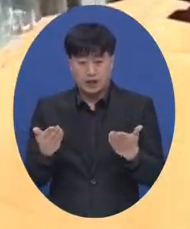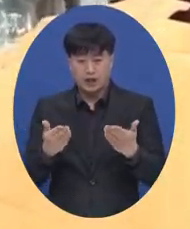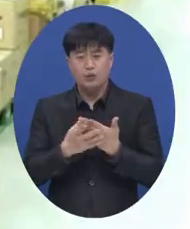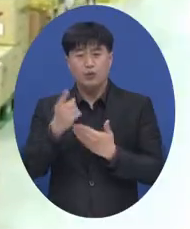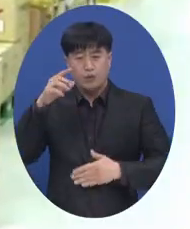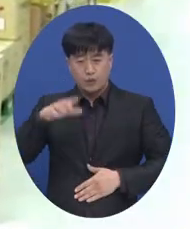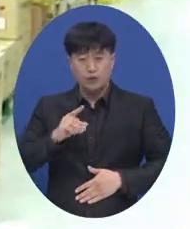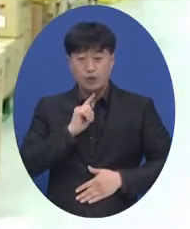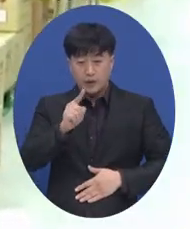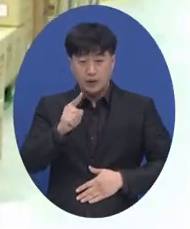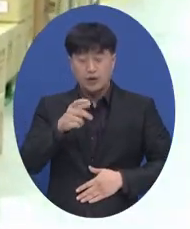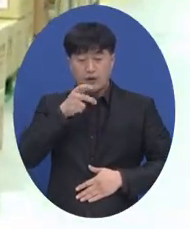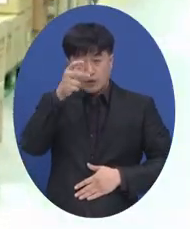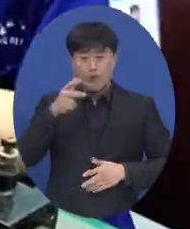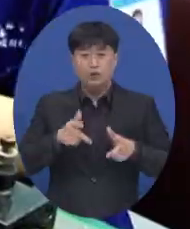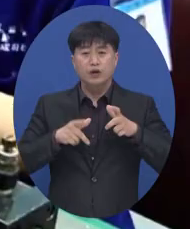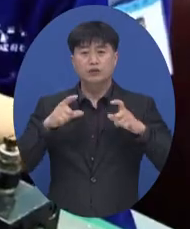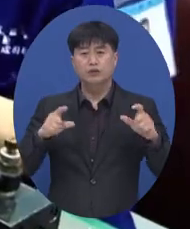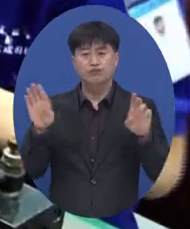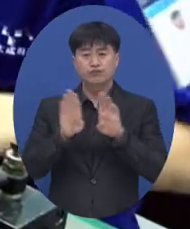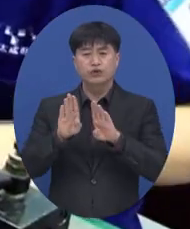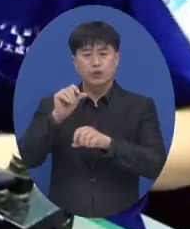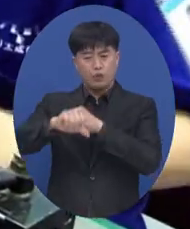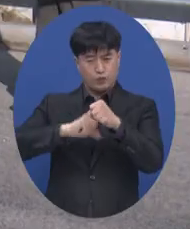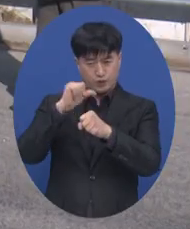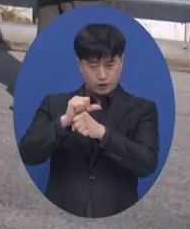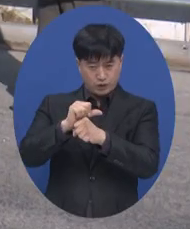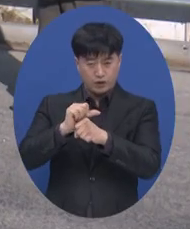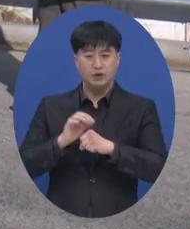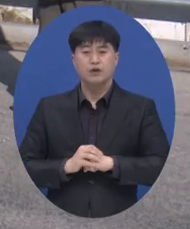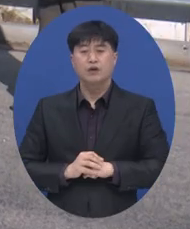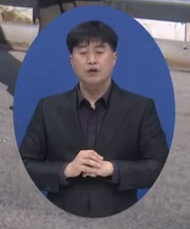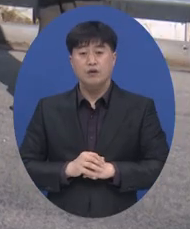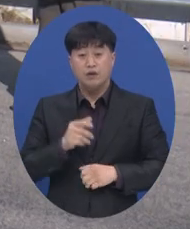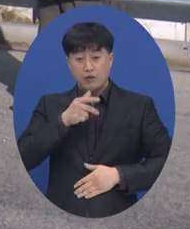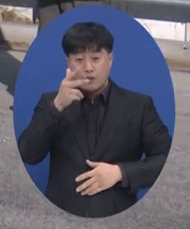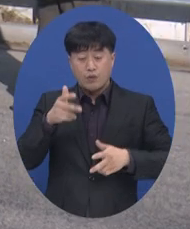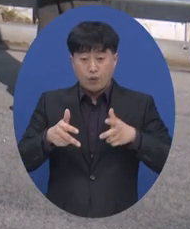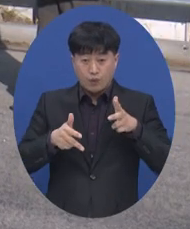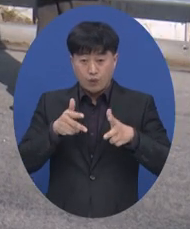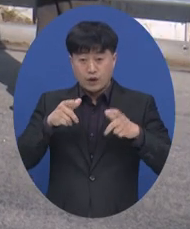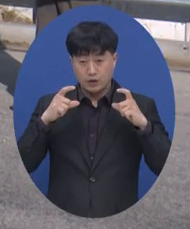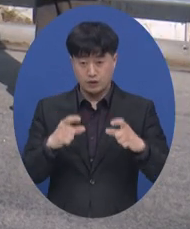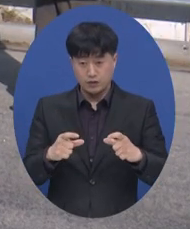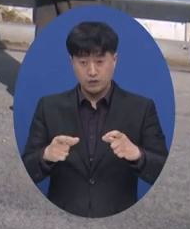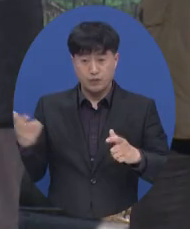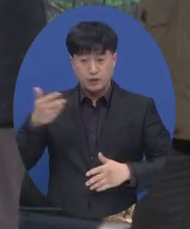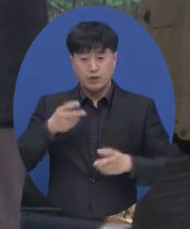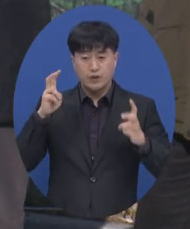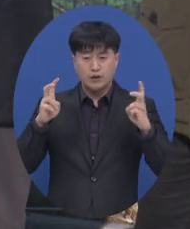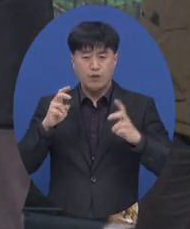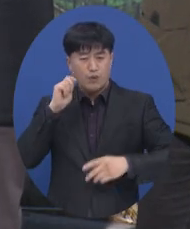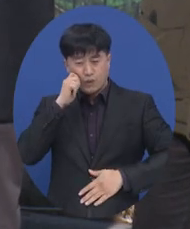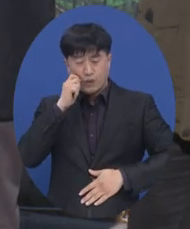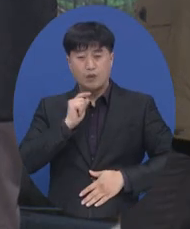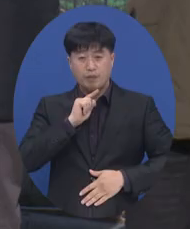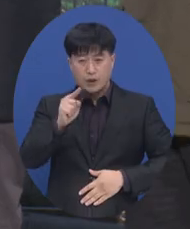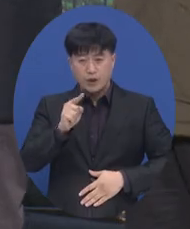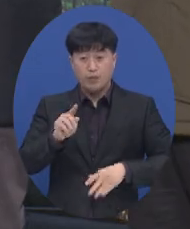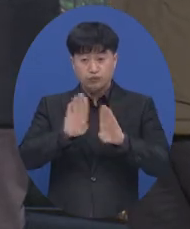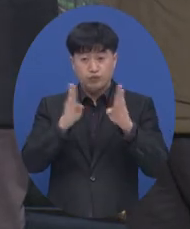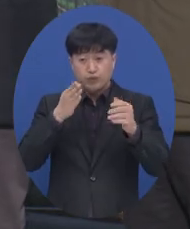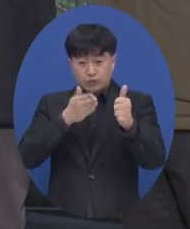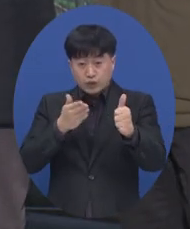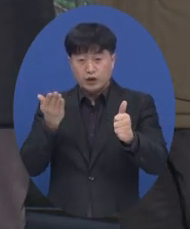불렸던 개성공단이 폐쇄 된지 어느덧 5년 개성공단 입주기업들은 어려움을 호소하며 공단 재개를 요청하지만